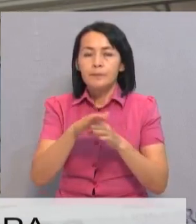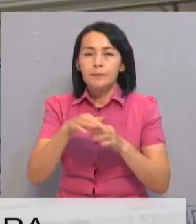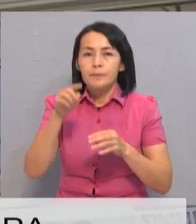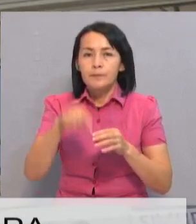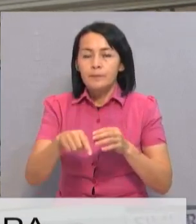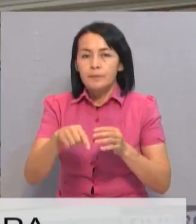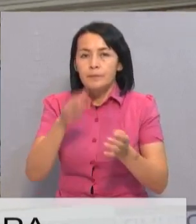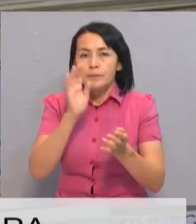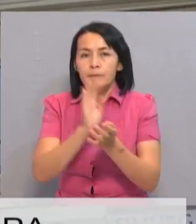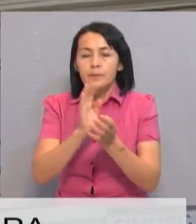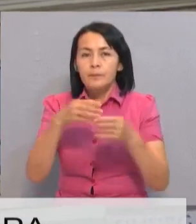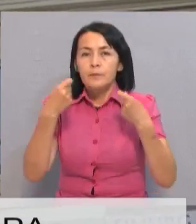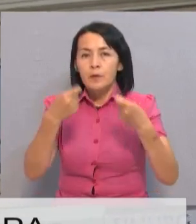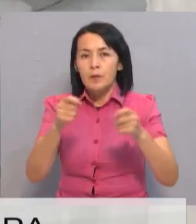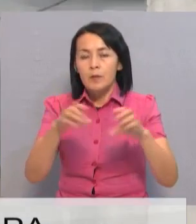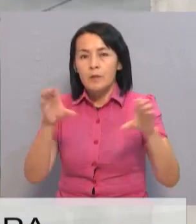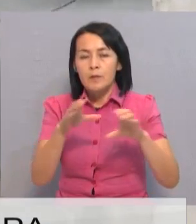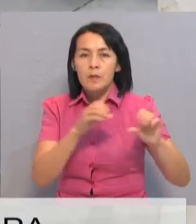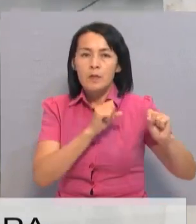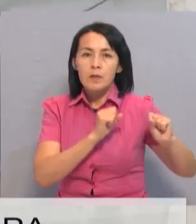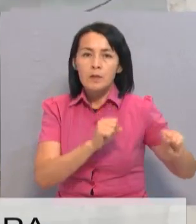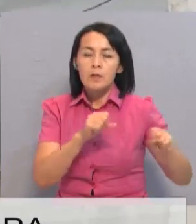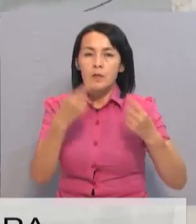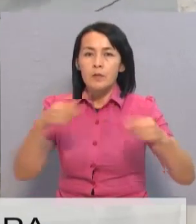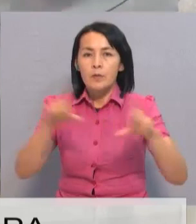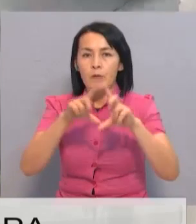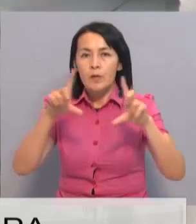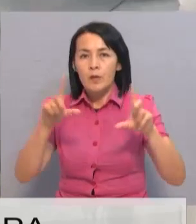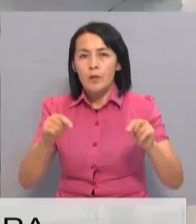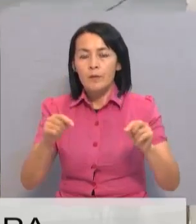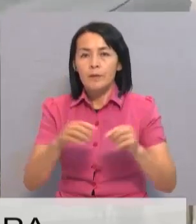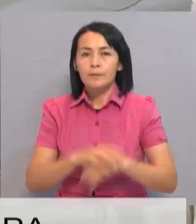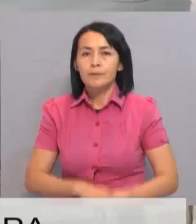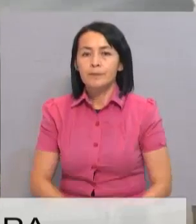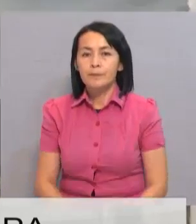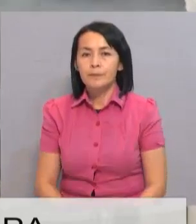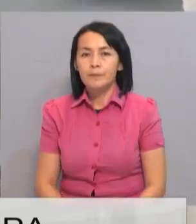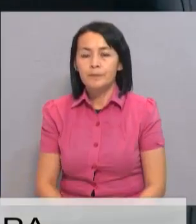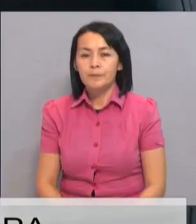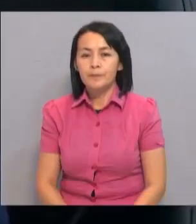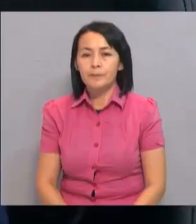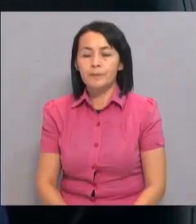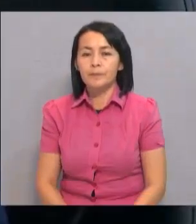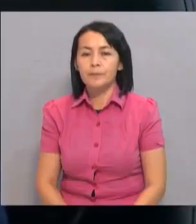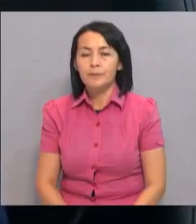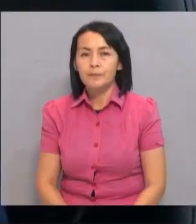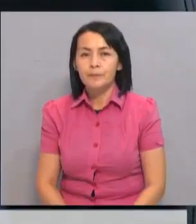на производственных, торговых, складских, административных объектах и открытых территориях.